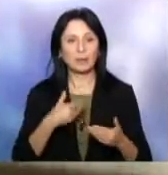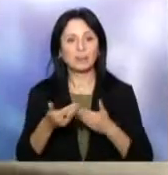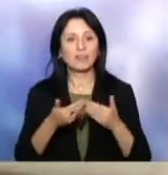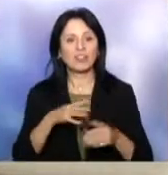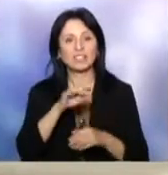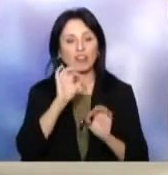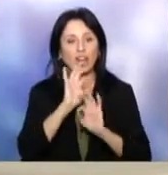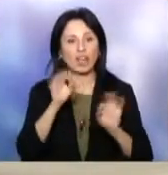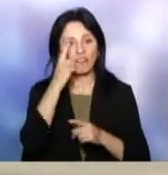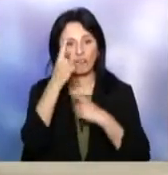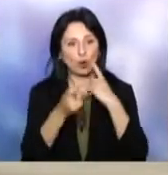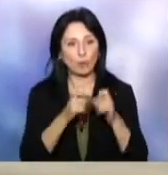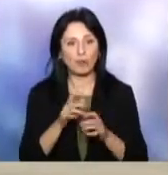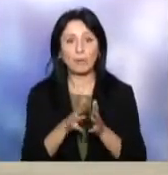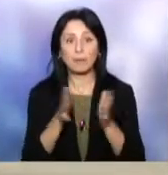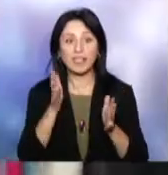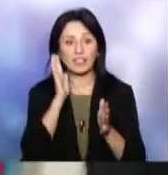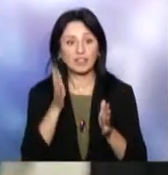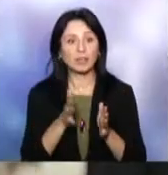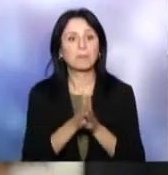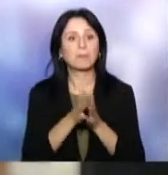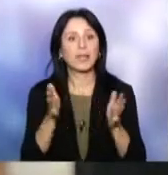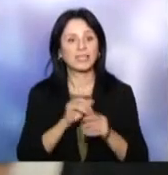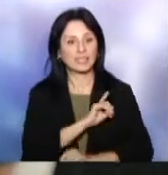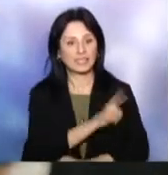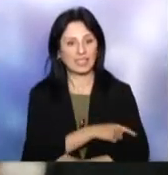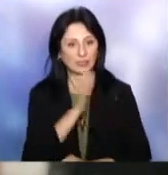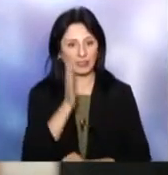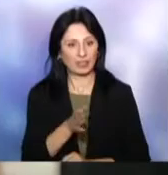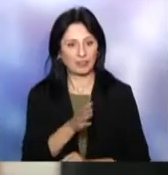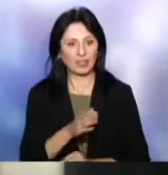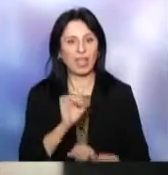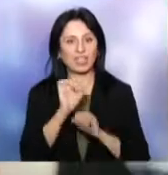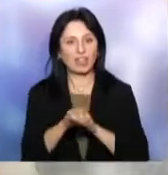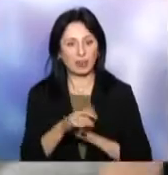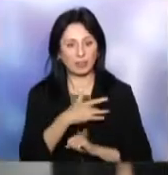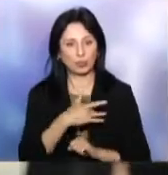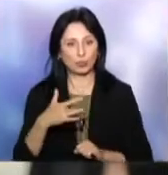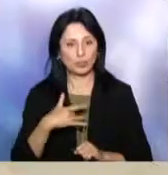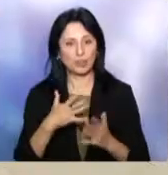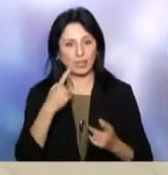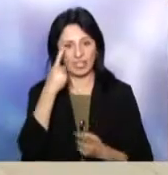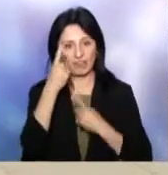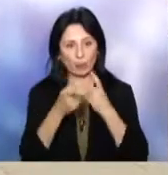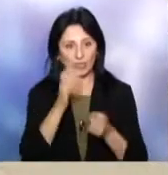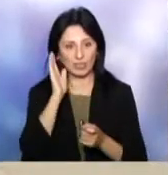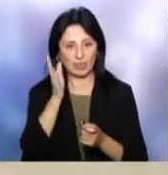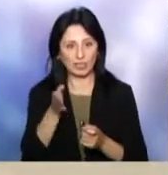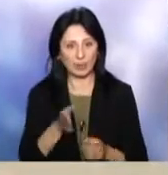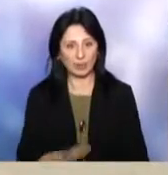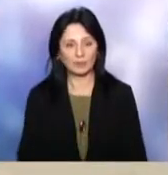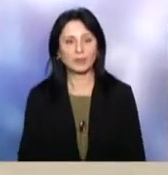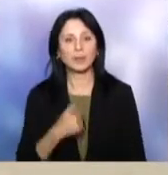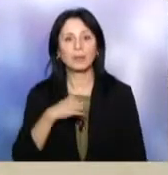ყველას ინფორმაცია, რადგან რაც უფრო მეტნი ვიქნებით, მით უფრო ძლიერები ვიქნებით და დავამარცხებ ტუბერკულოზს, მეტი ინფორმაციას გვექნება.